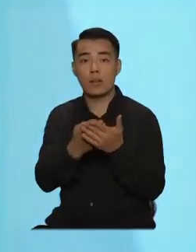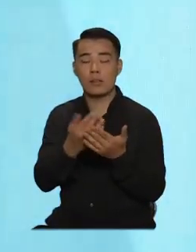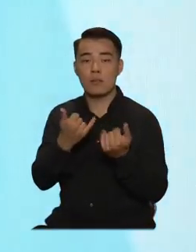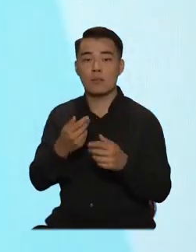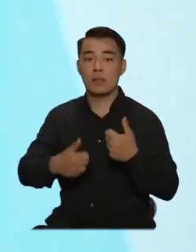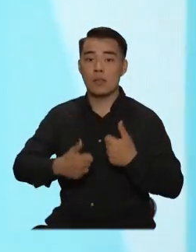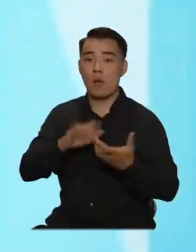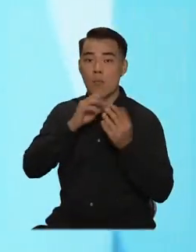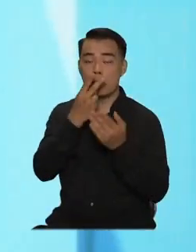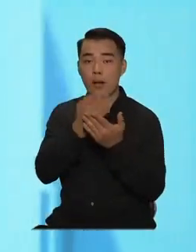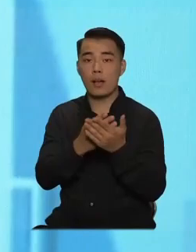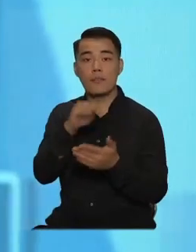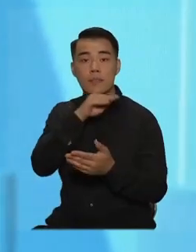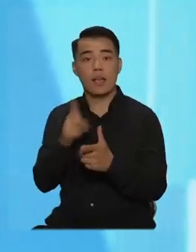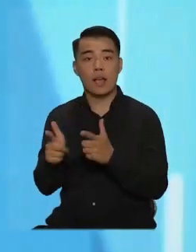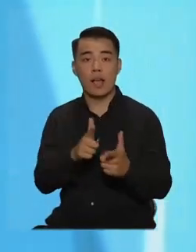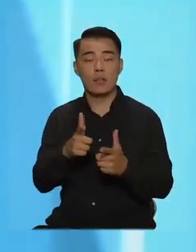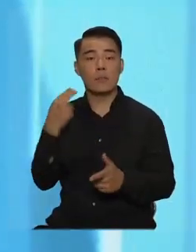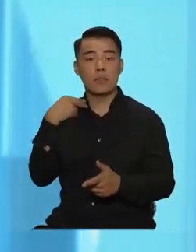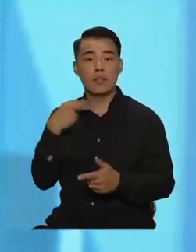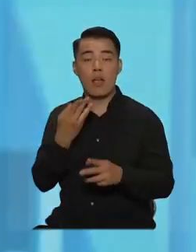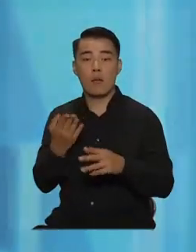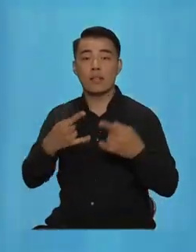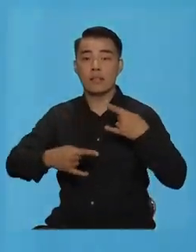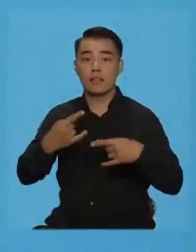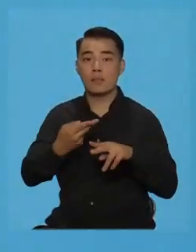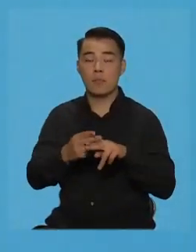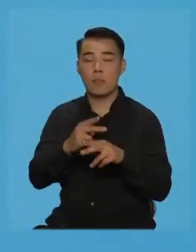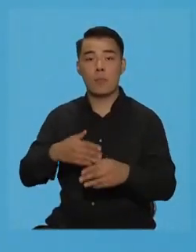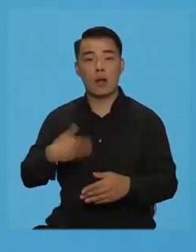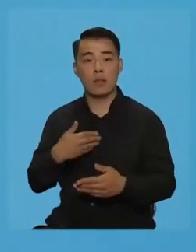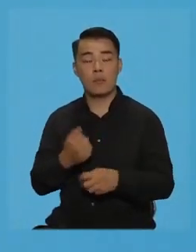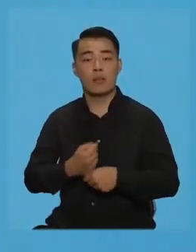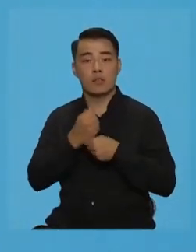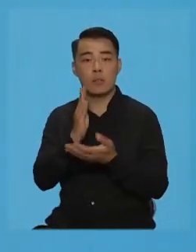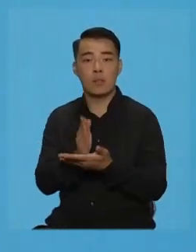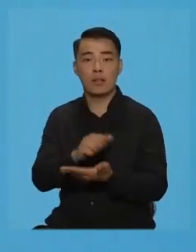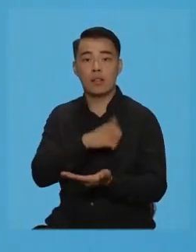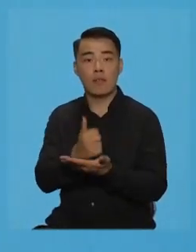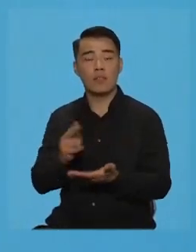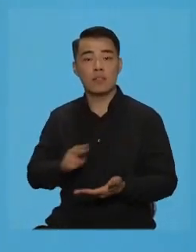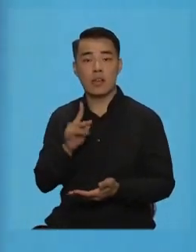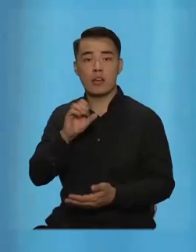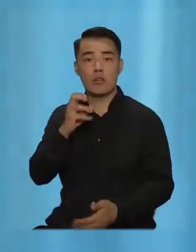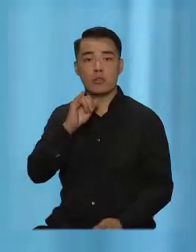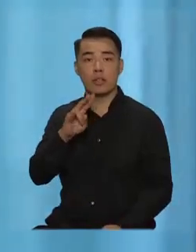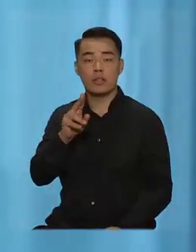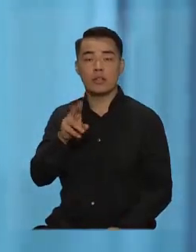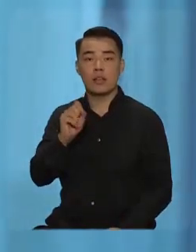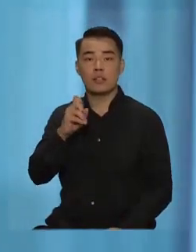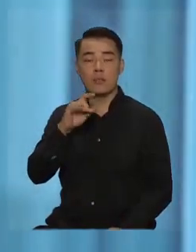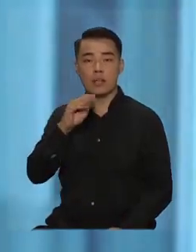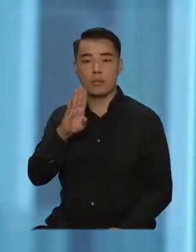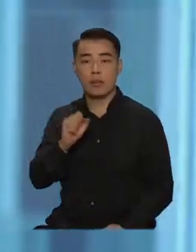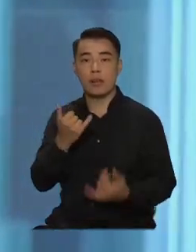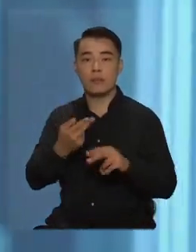Бәсекеге қабілетті мамандар даярлауға президент телерадио кешені ықпал етуде. Оның бас директоры Раушан Қажыбаева келешек